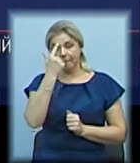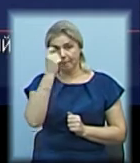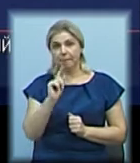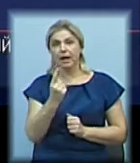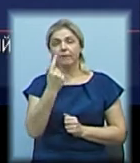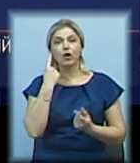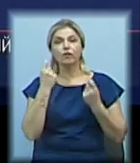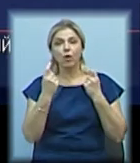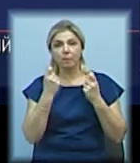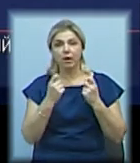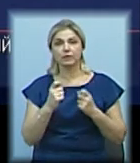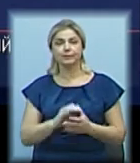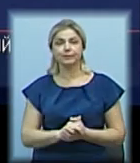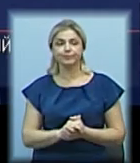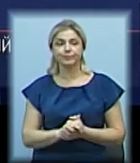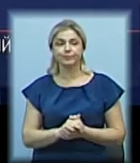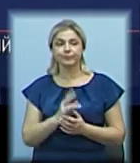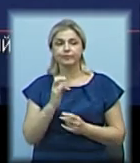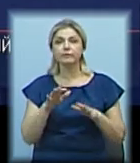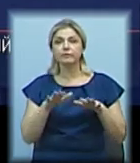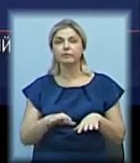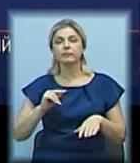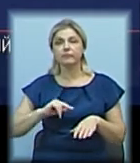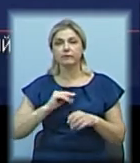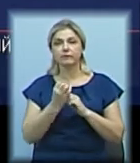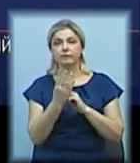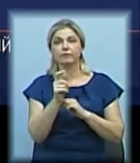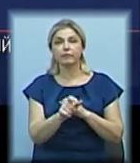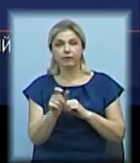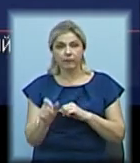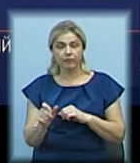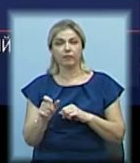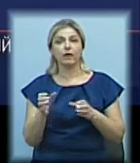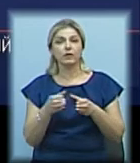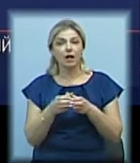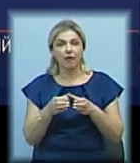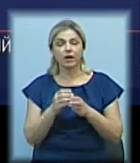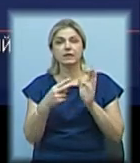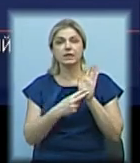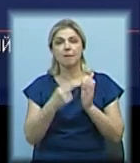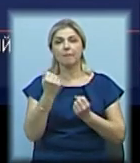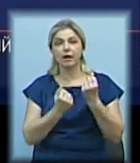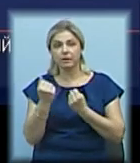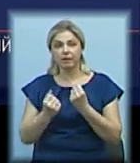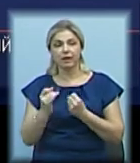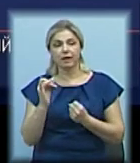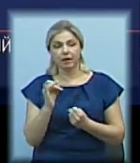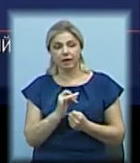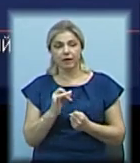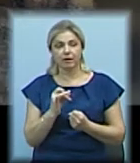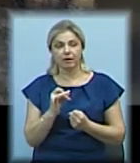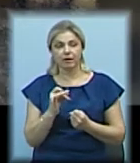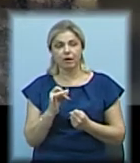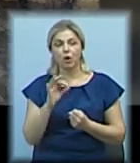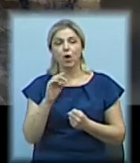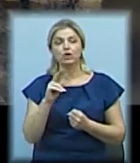спричинила пожежа сухої трави. На місці працювало 14 чоловік особового складу, 7 одиниць техніки від добровольного